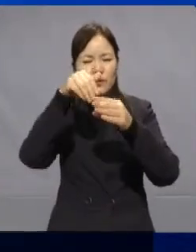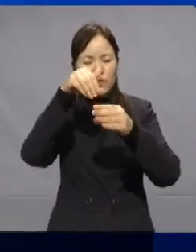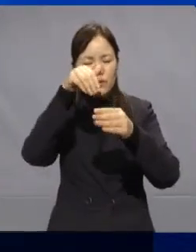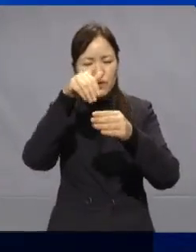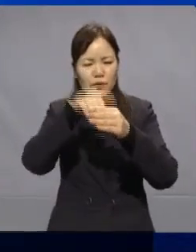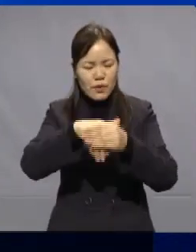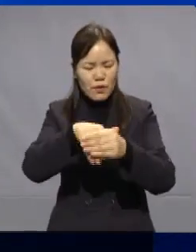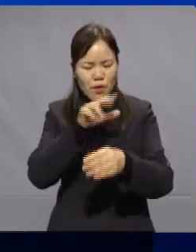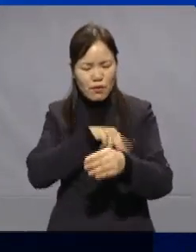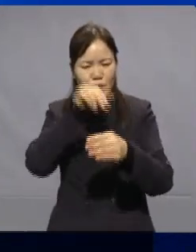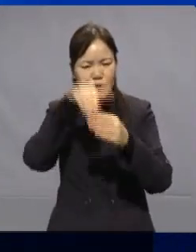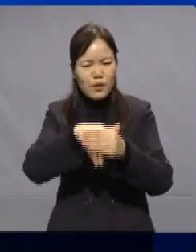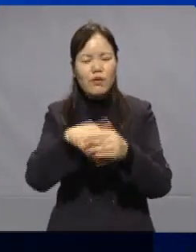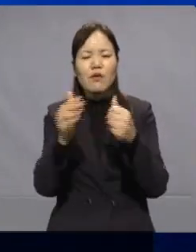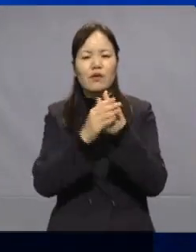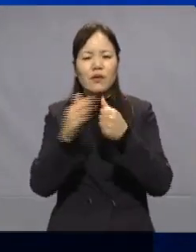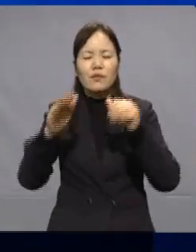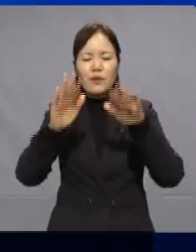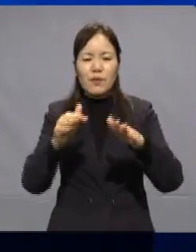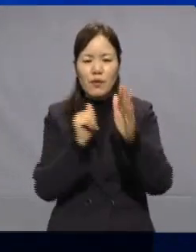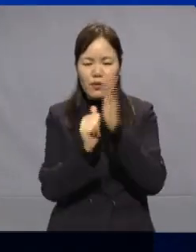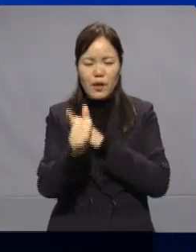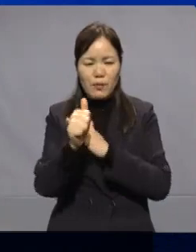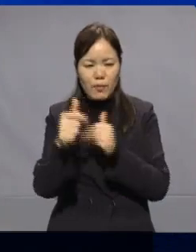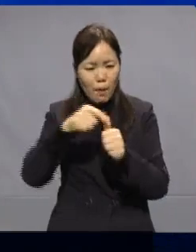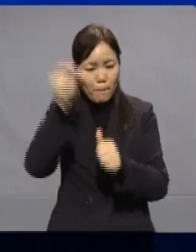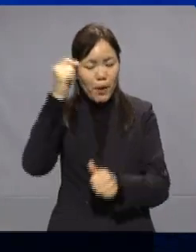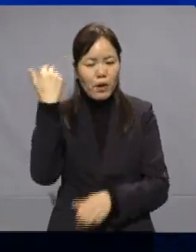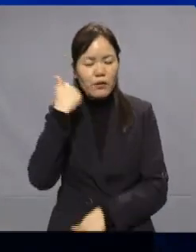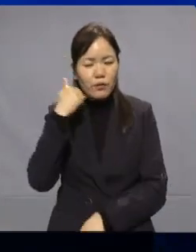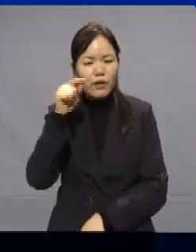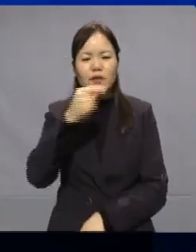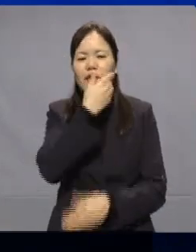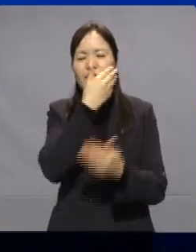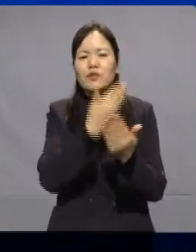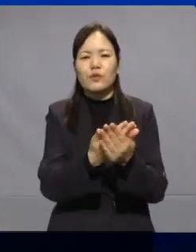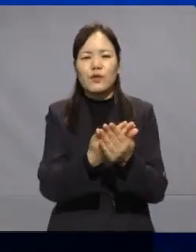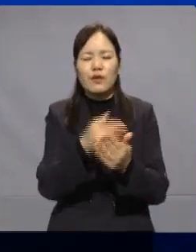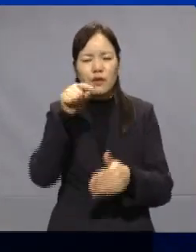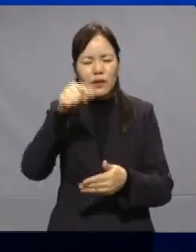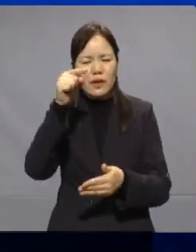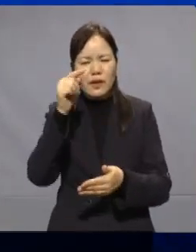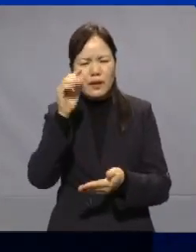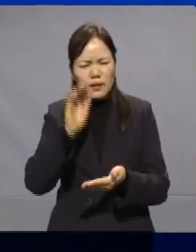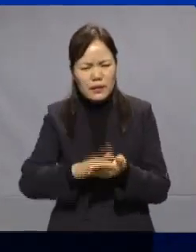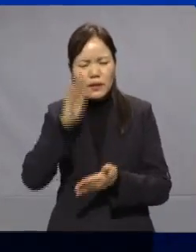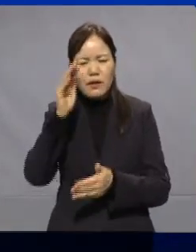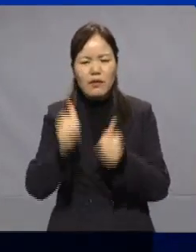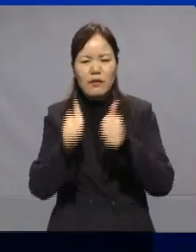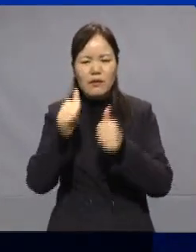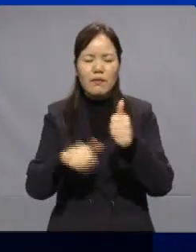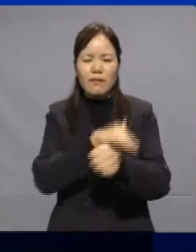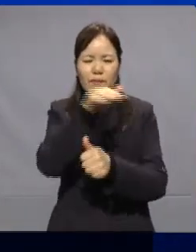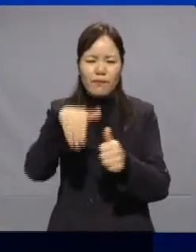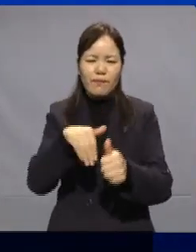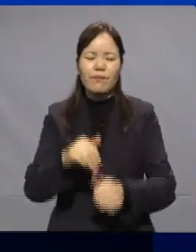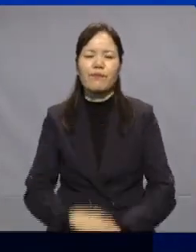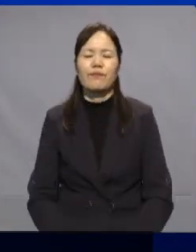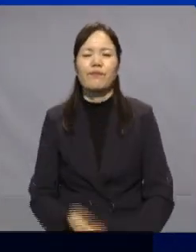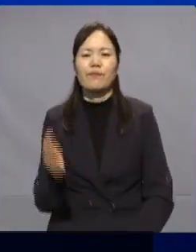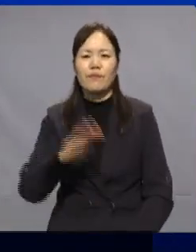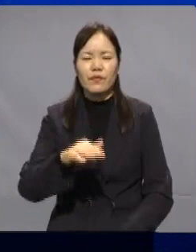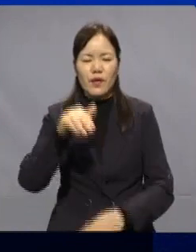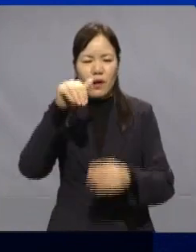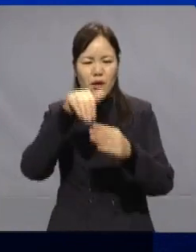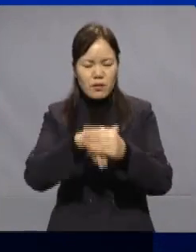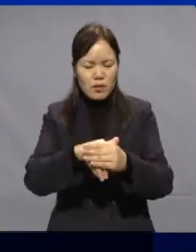이번 단권 과연 누가 대표가 되느냐가 중요하고 또 이렇게 치열한 모습을 보이고 있습니다 근데